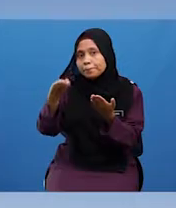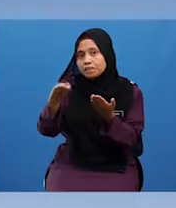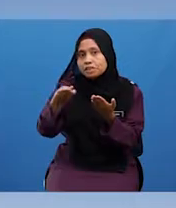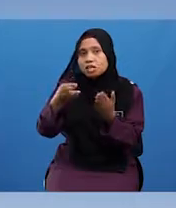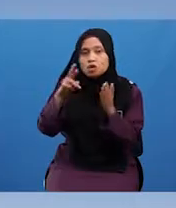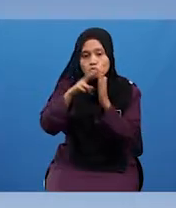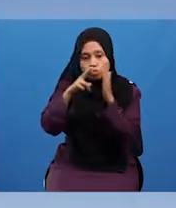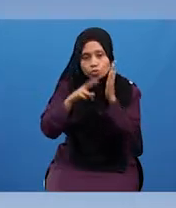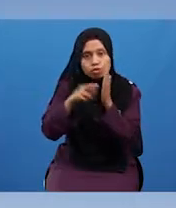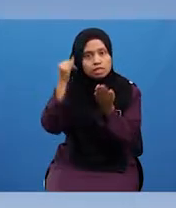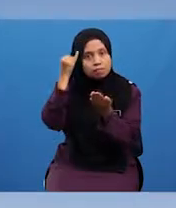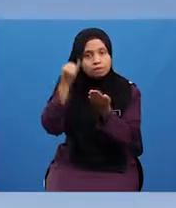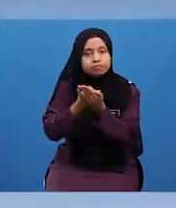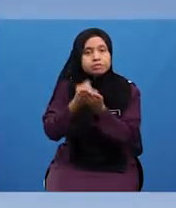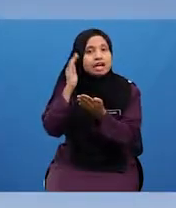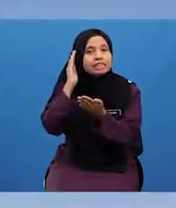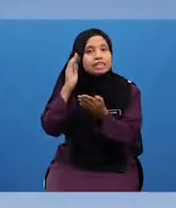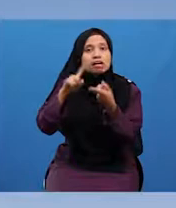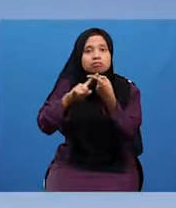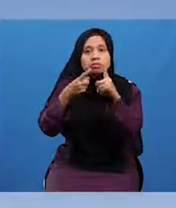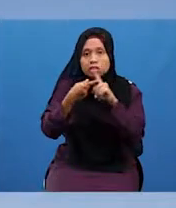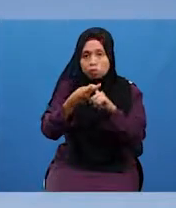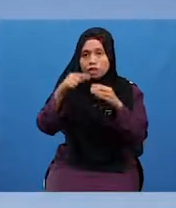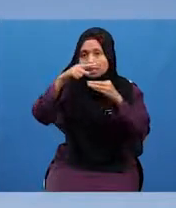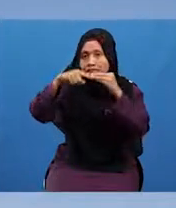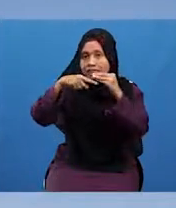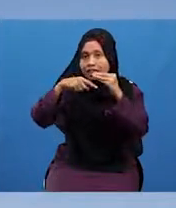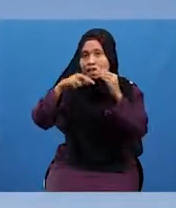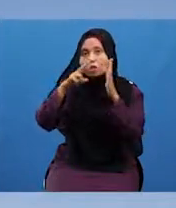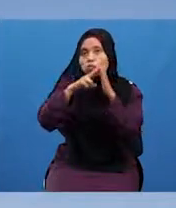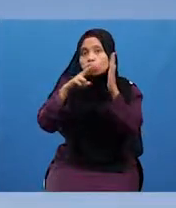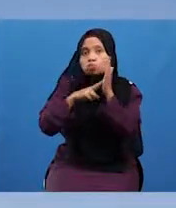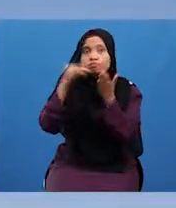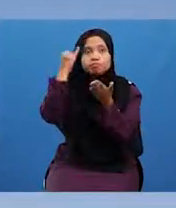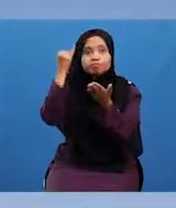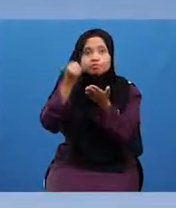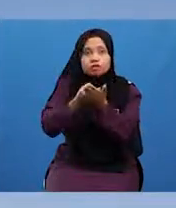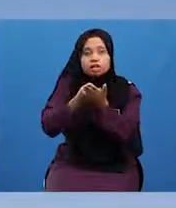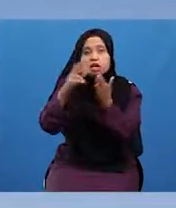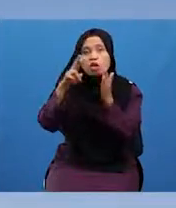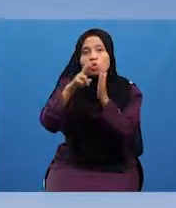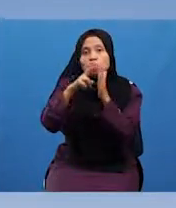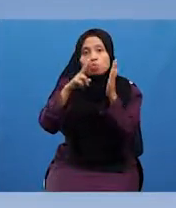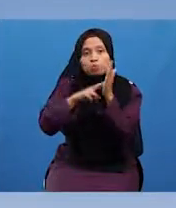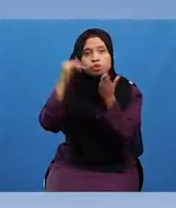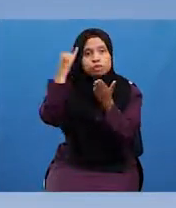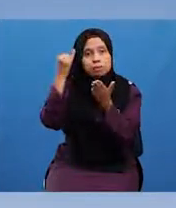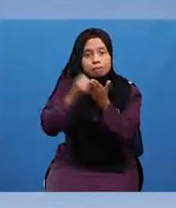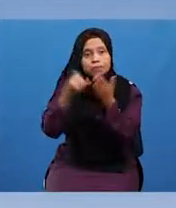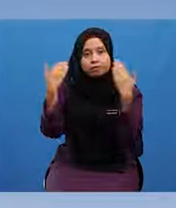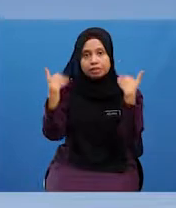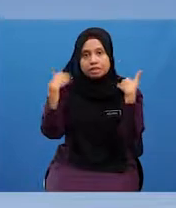iman. Dengarlah kawan-kawan tentang rukun iman. Rukun iman